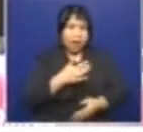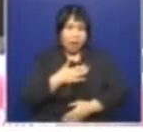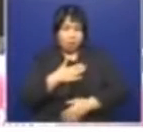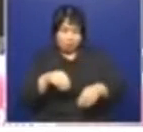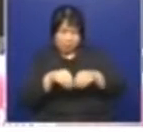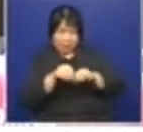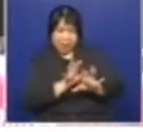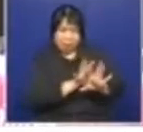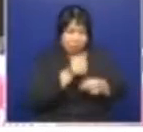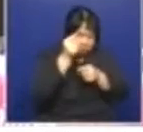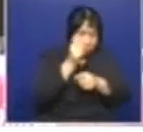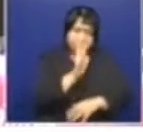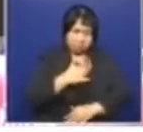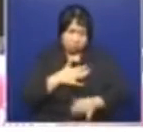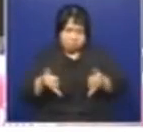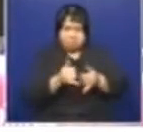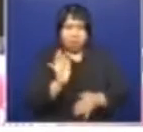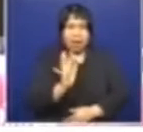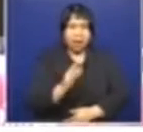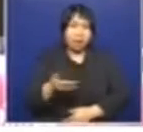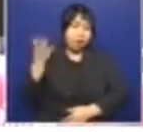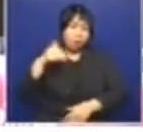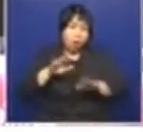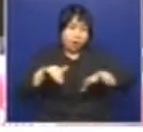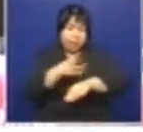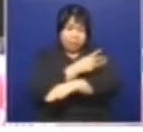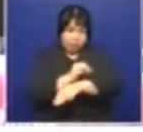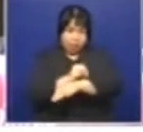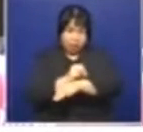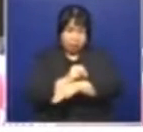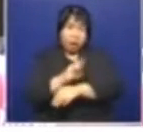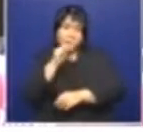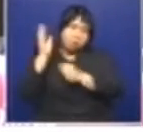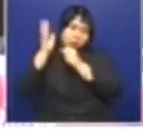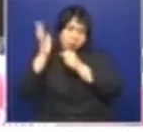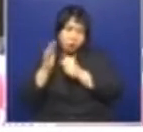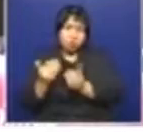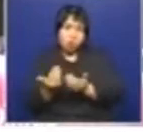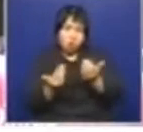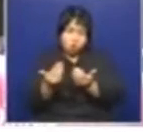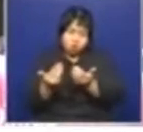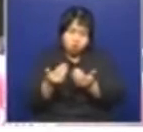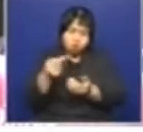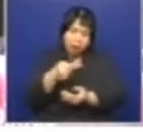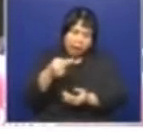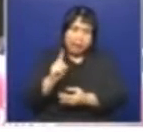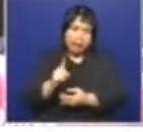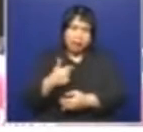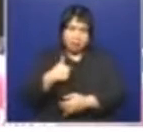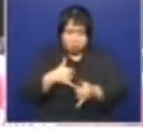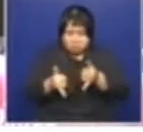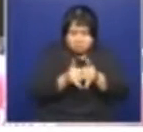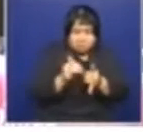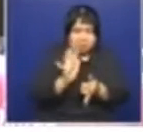ระวังตัวมากเด็กแถวมหาสารคามพูดเก่งๆอ่ะลูกหลานลูกศิษย์ผมแหละแต่ผมไม่ไปใกล้เลยแอบ